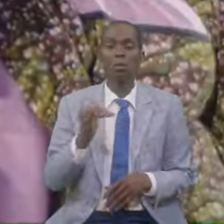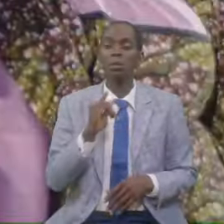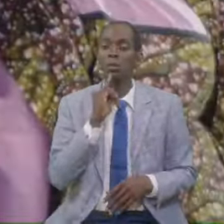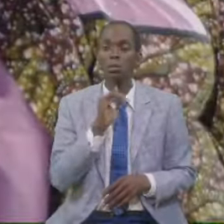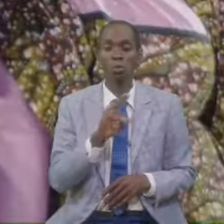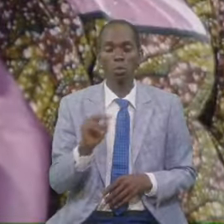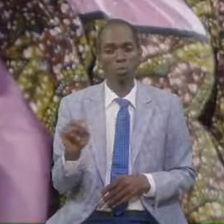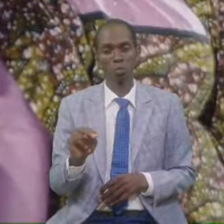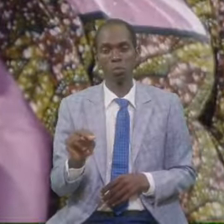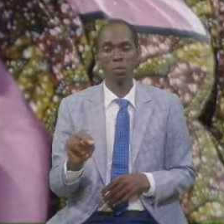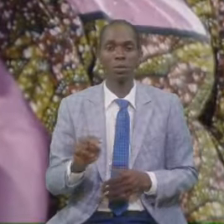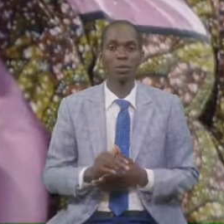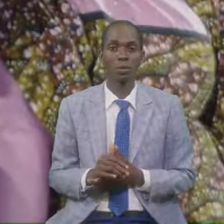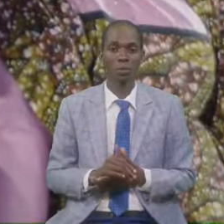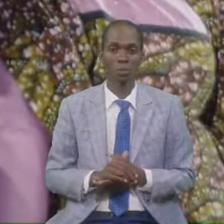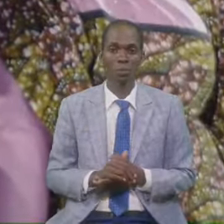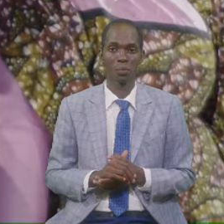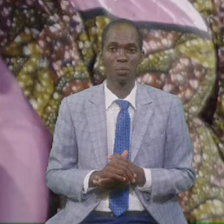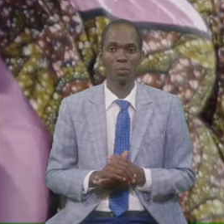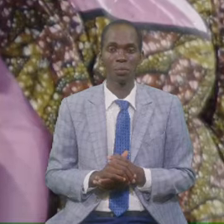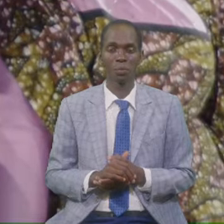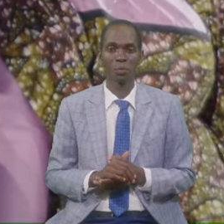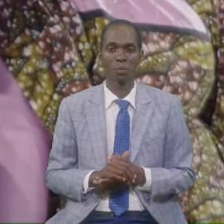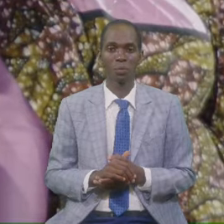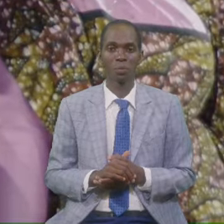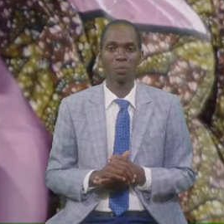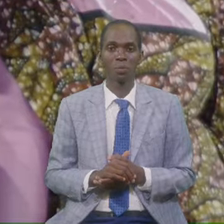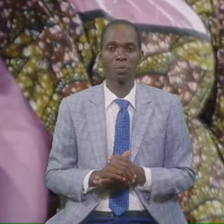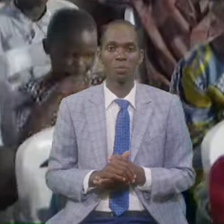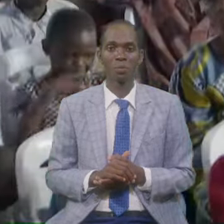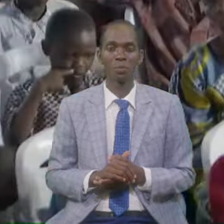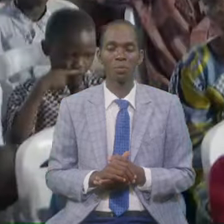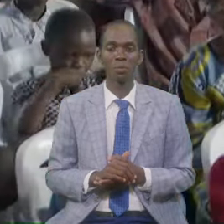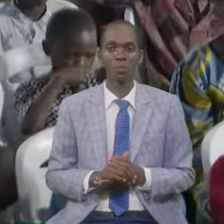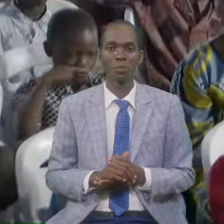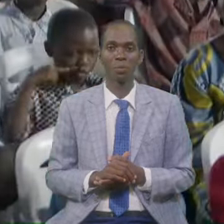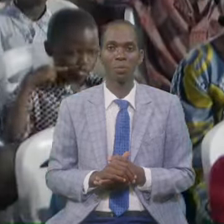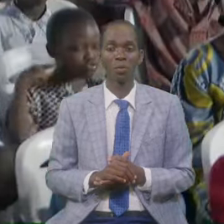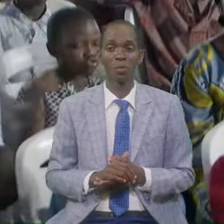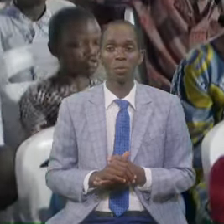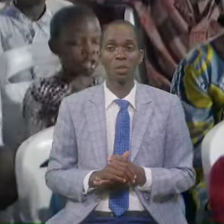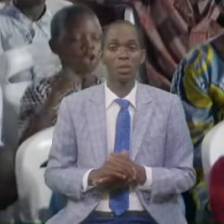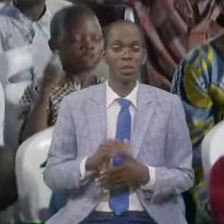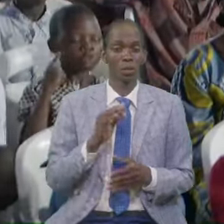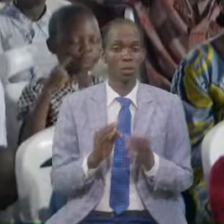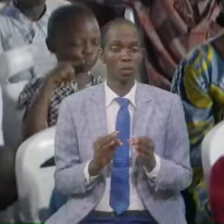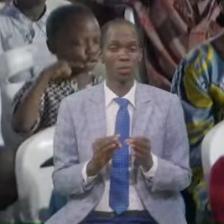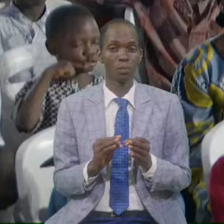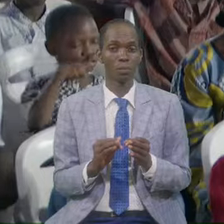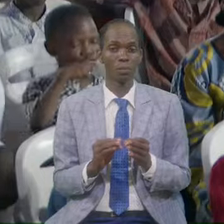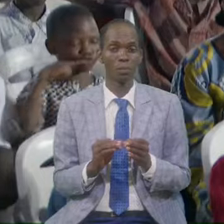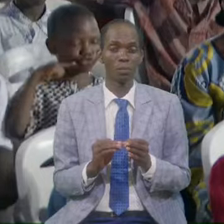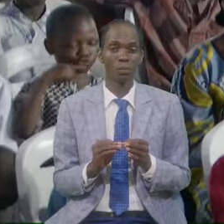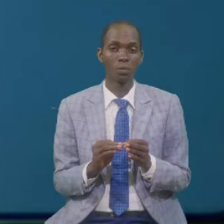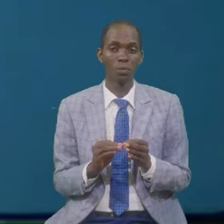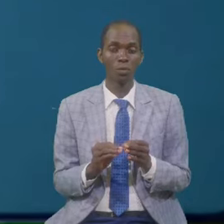పనిని ప్రతి మాటకు తీర్పు తీస్తాడు. పక్షపాతము లేని న్యాయాధిపతి. He judges a man. ఆయన నరుడు కాడండి. He judges